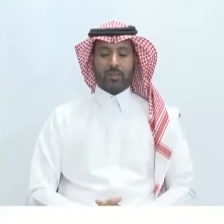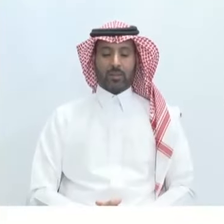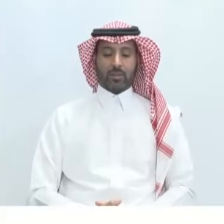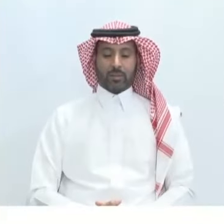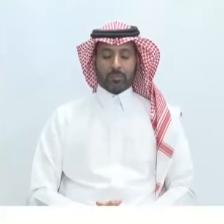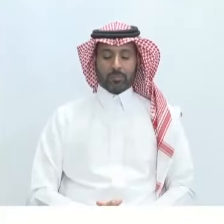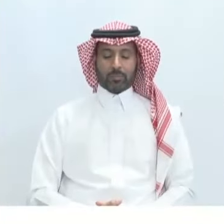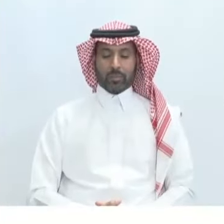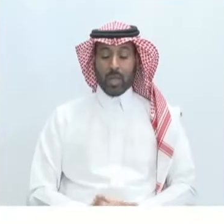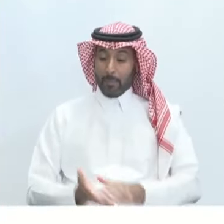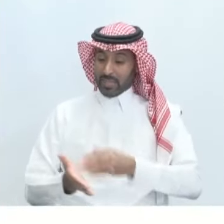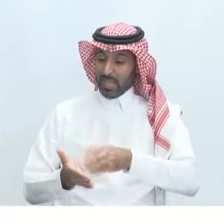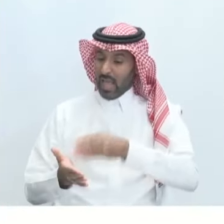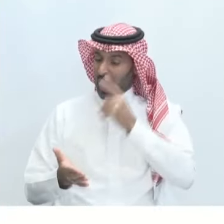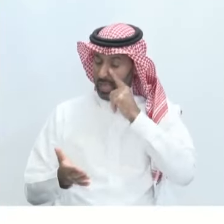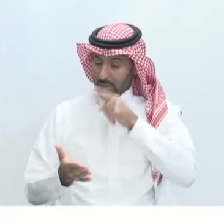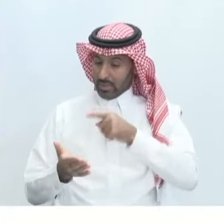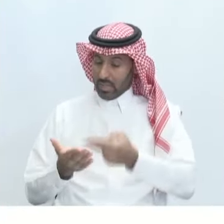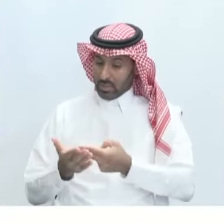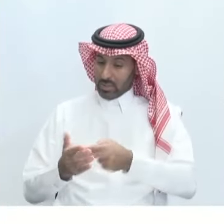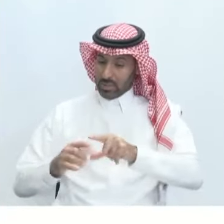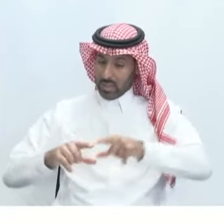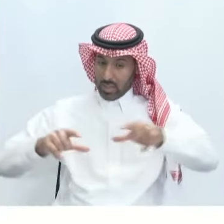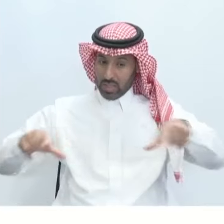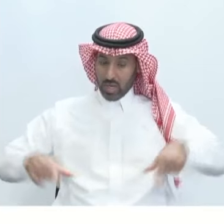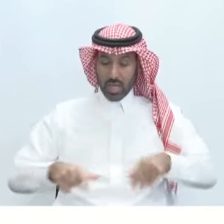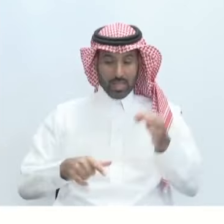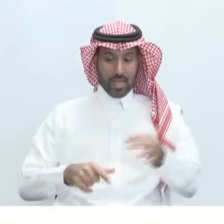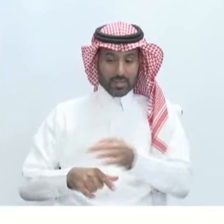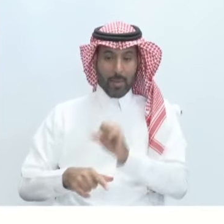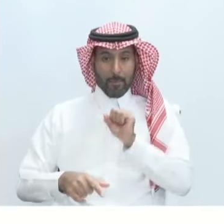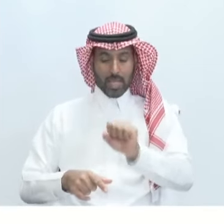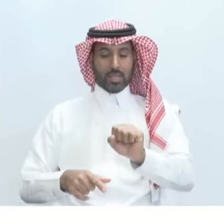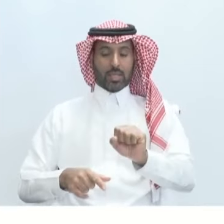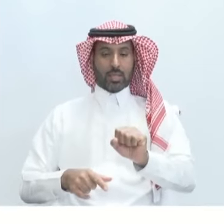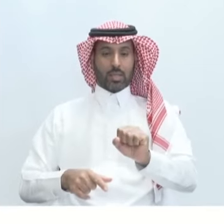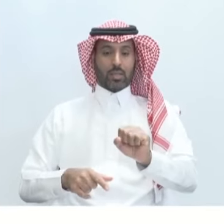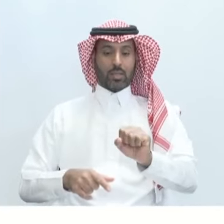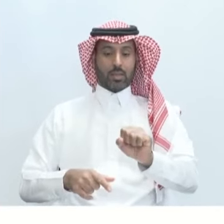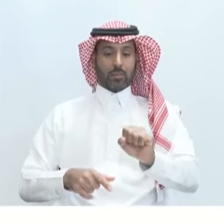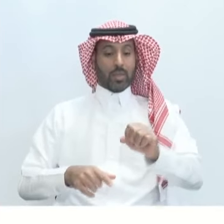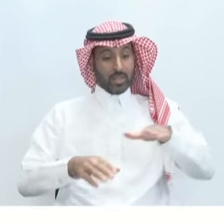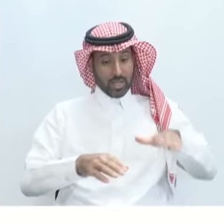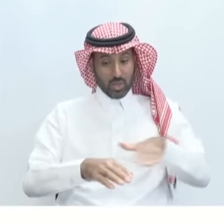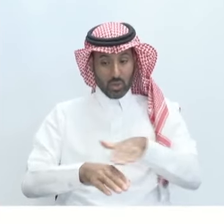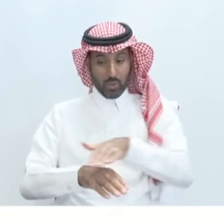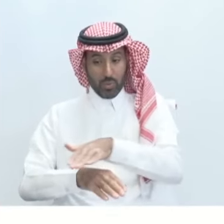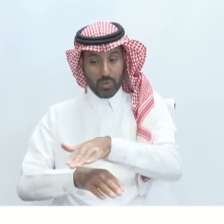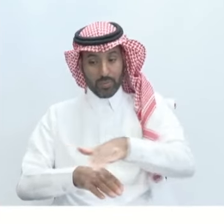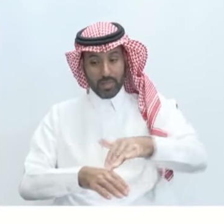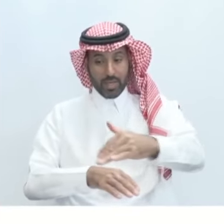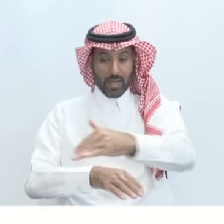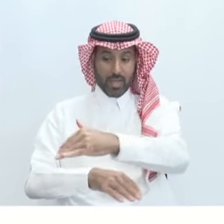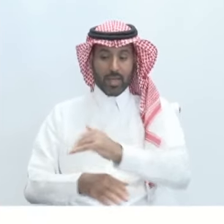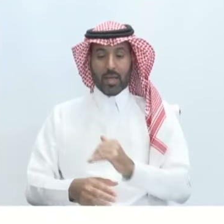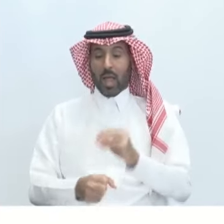المساحات هل من الممكن انشاء خرائط خاصه بك بحيث يتحرك الروبوت من خلالها